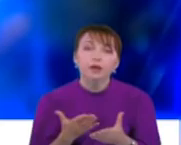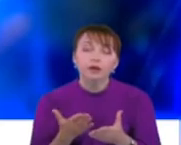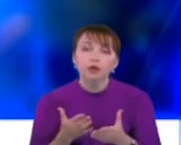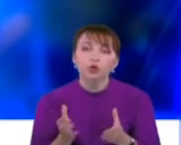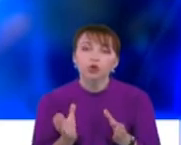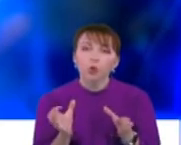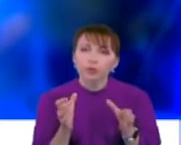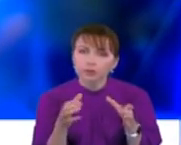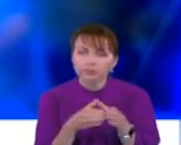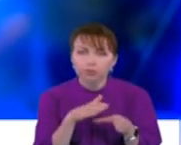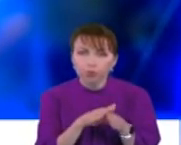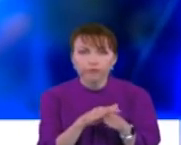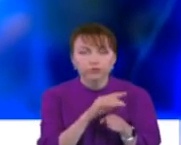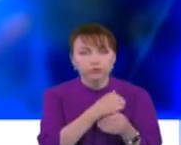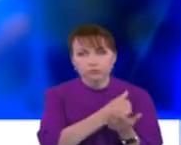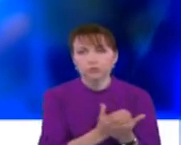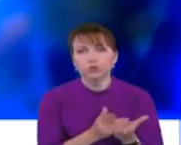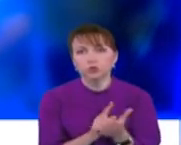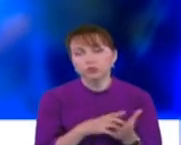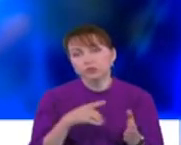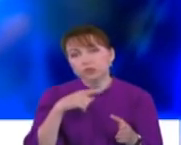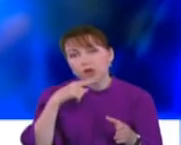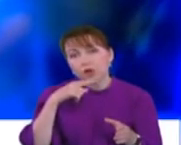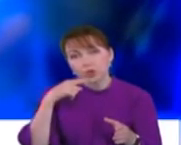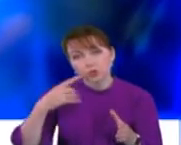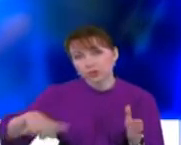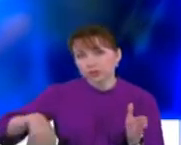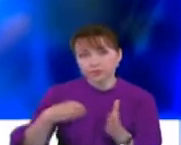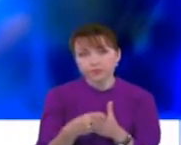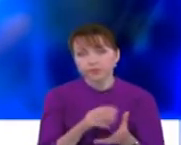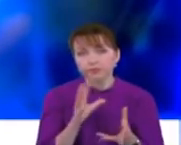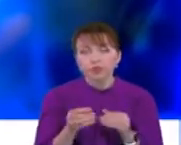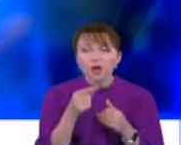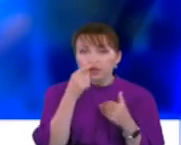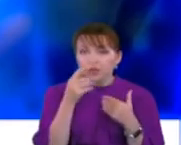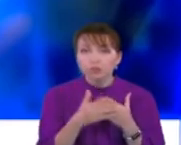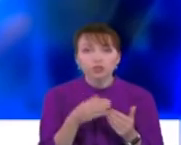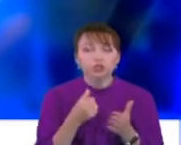комплектація яких здійснюється за рахунок Російської Федерації. Це перше питання. Тому наближення до кордону